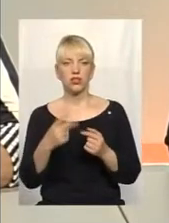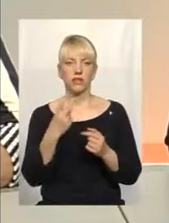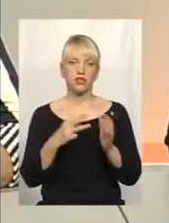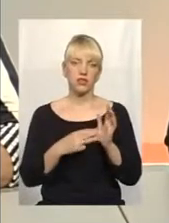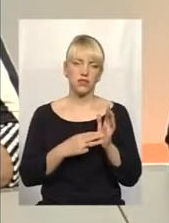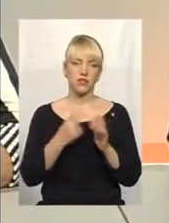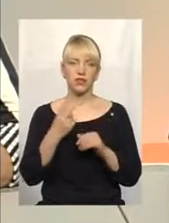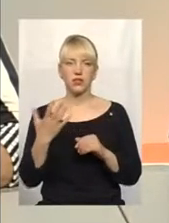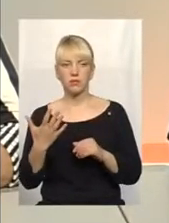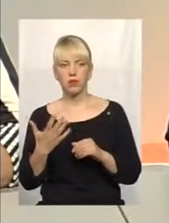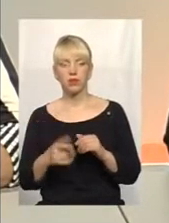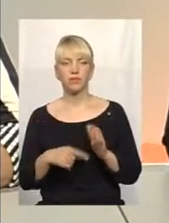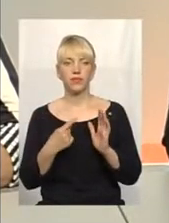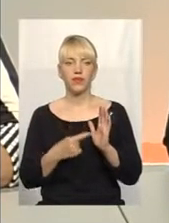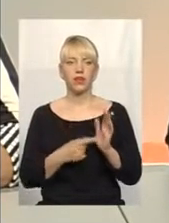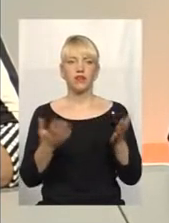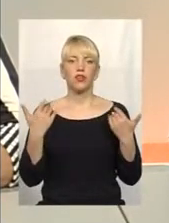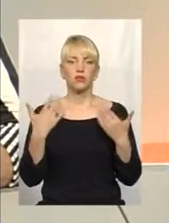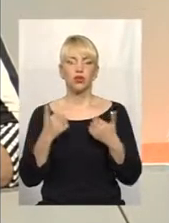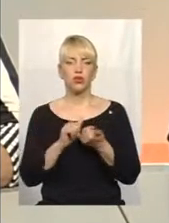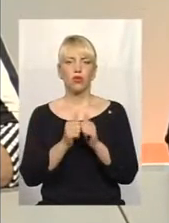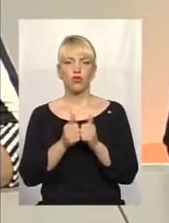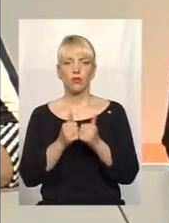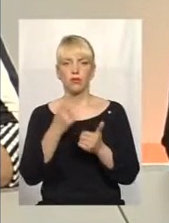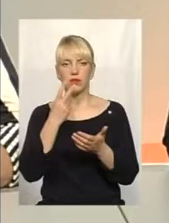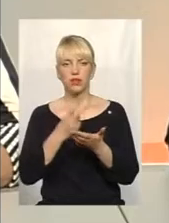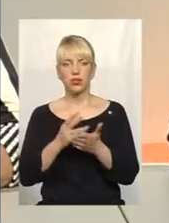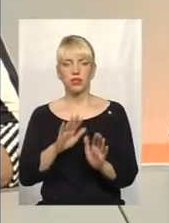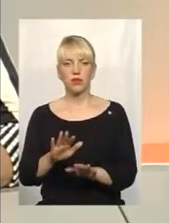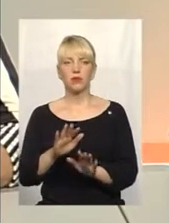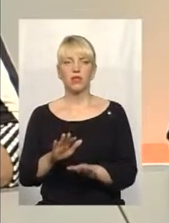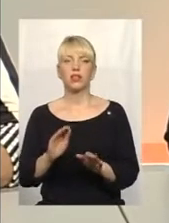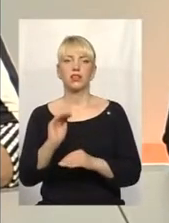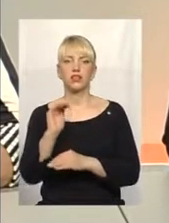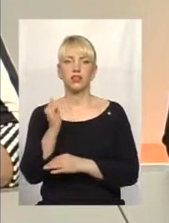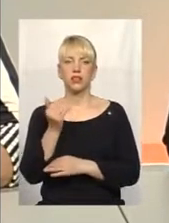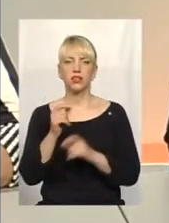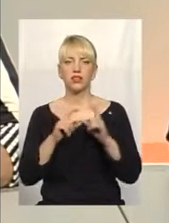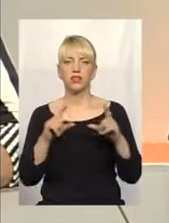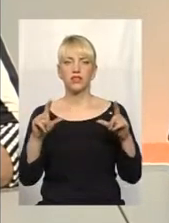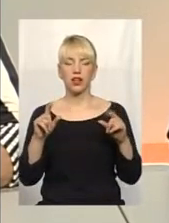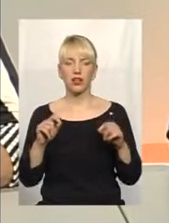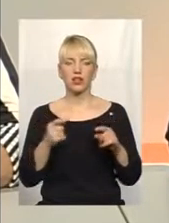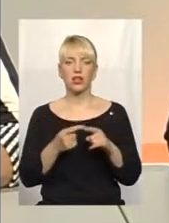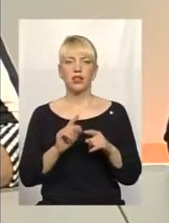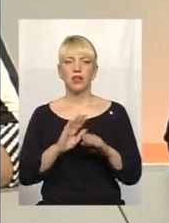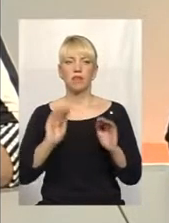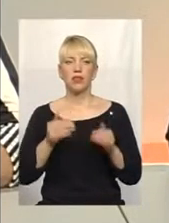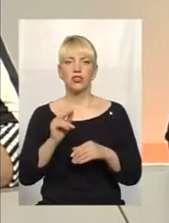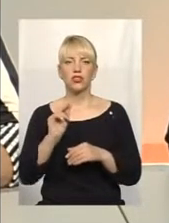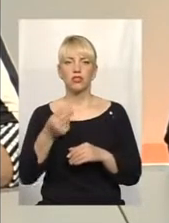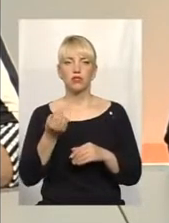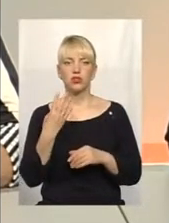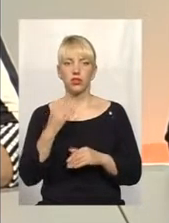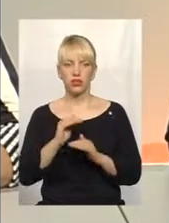там 25-28 днів? Відпочинкова зміна передбачає перебування дитини у закладі відпочинку не менше 14 днів.